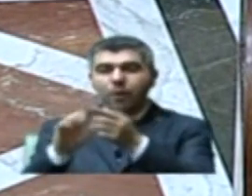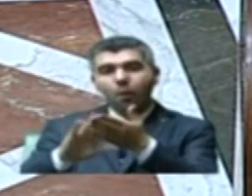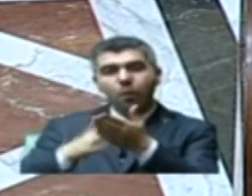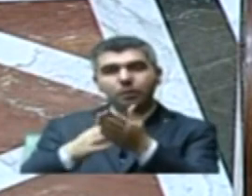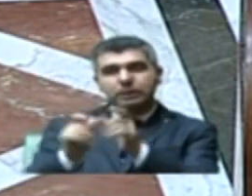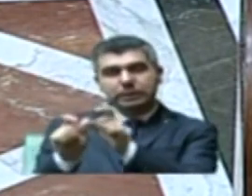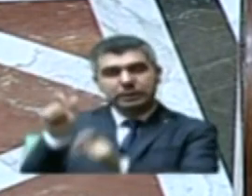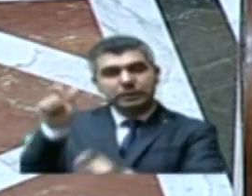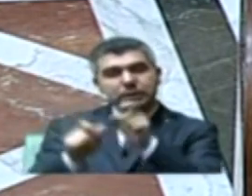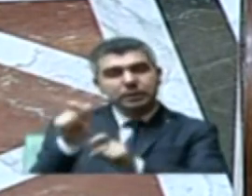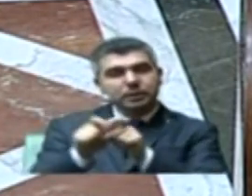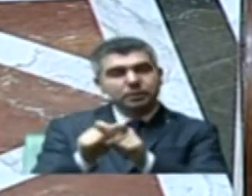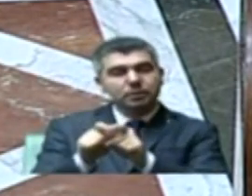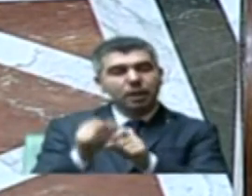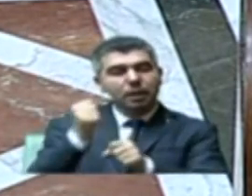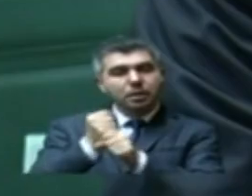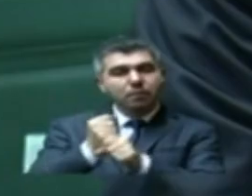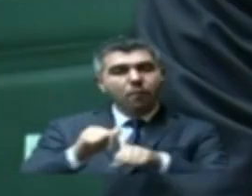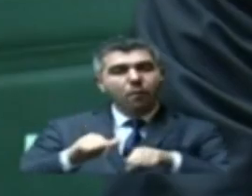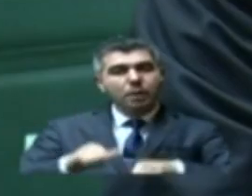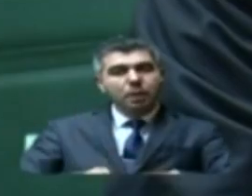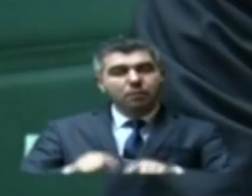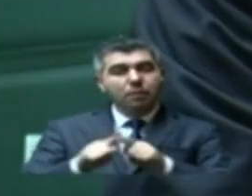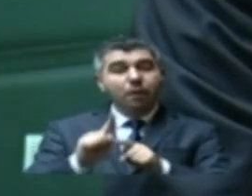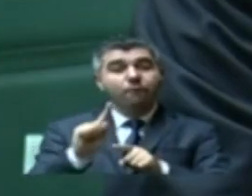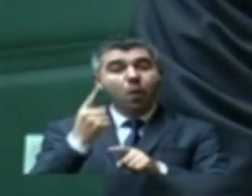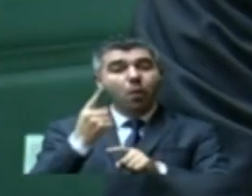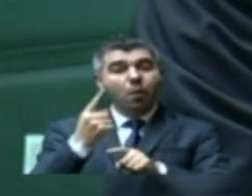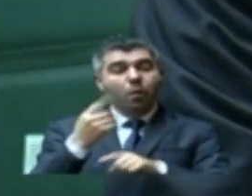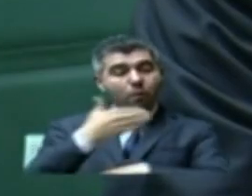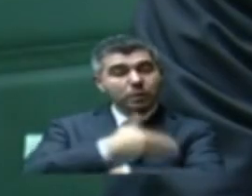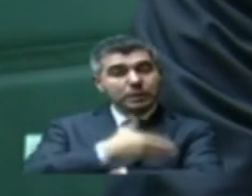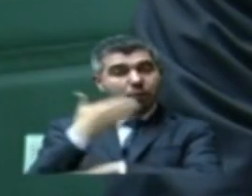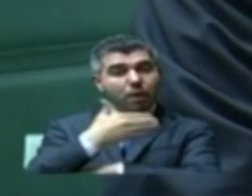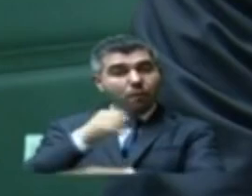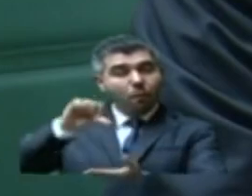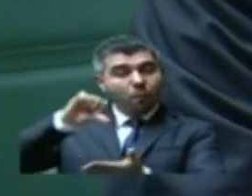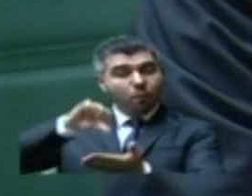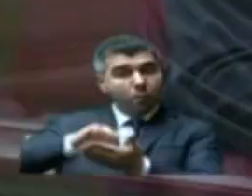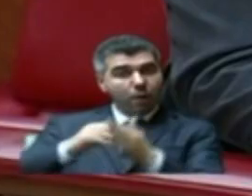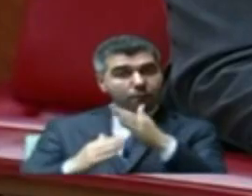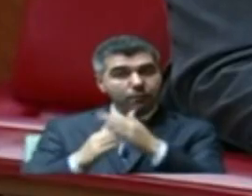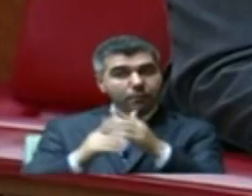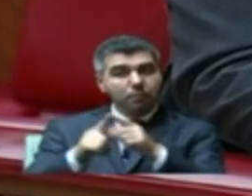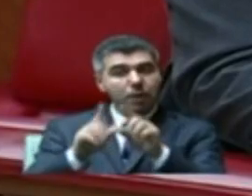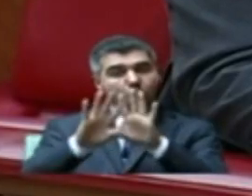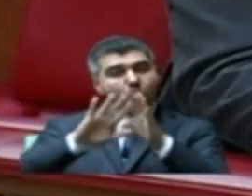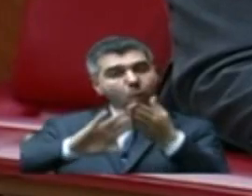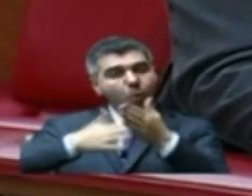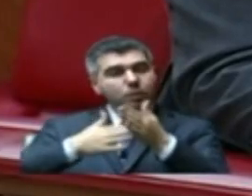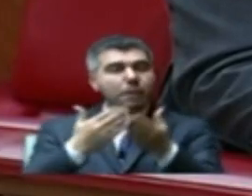كل مصلحة انطلاقا من توقيف المدين في المركز الحدودي إلى حين التصفية النهائية